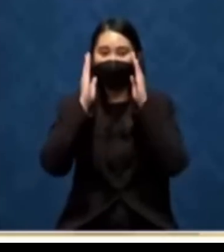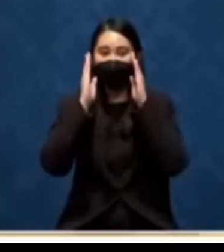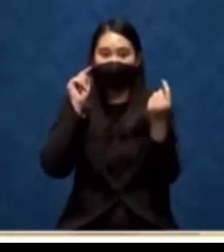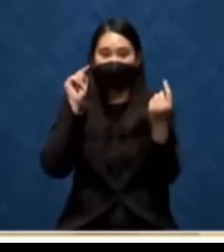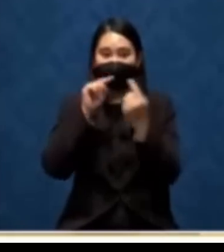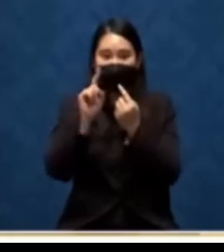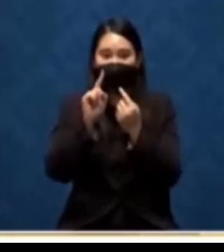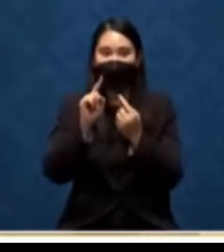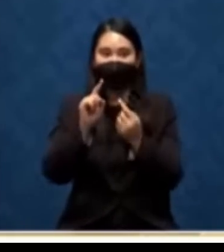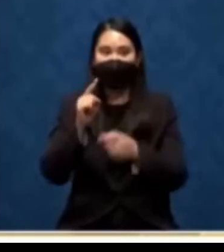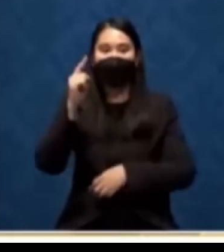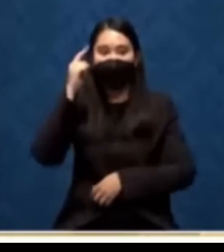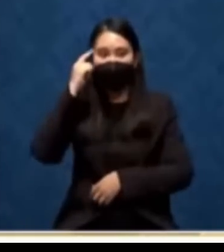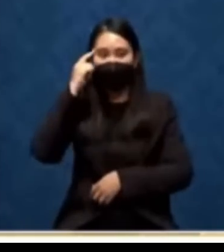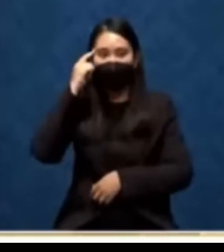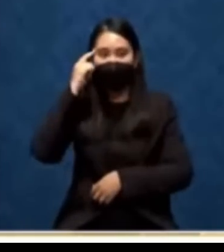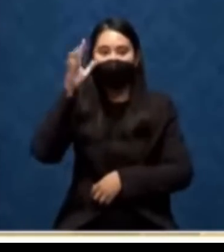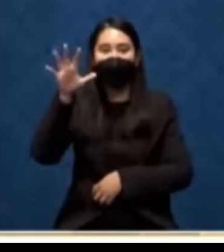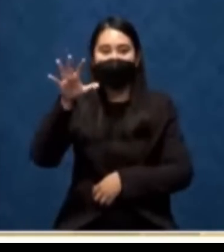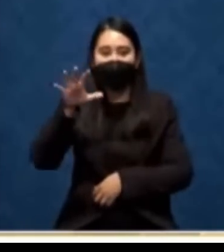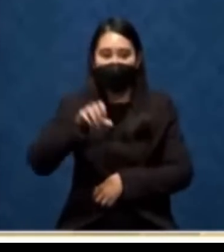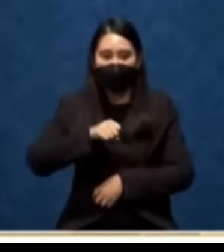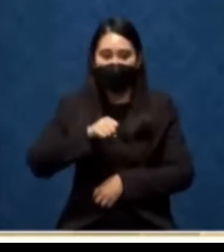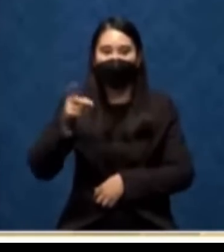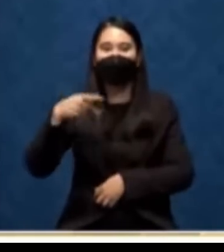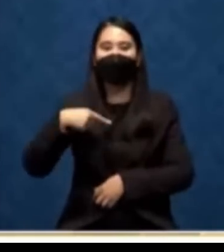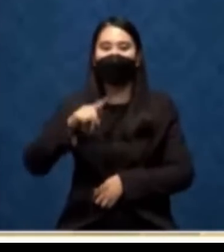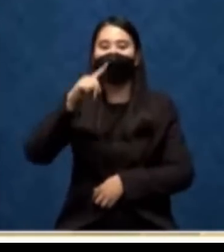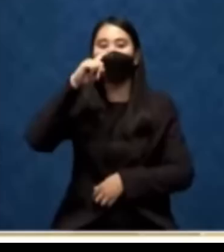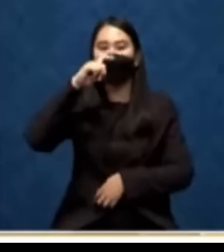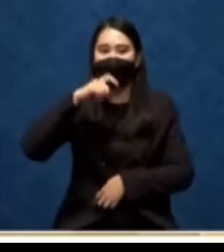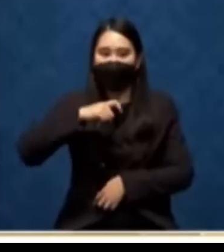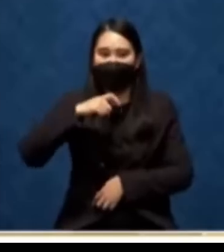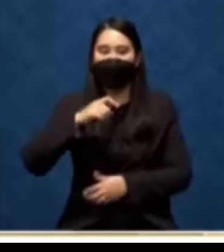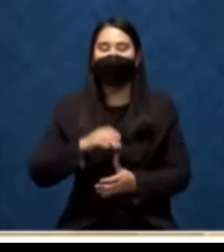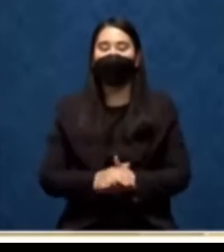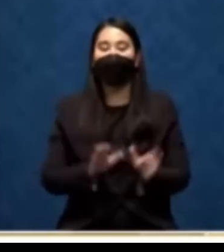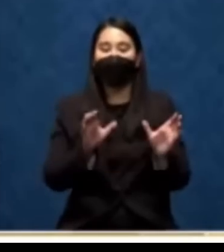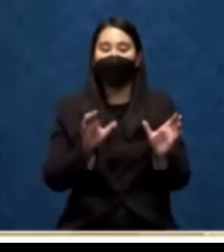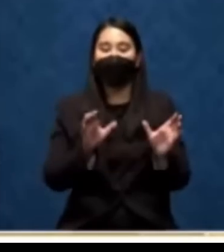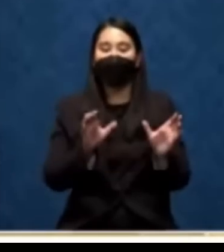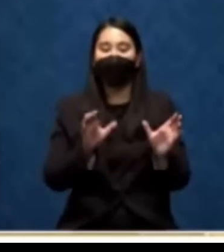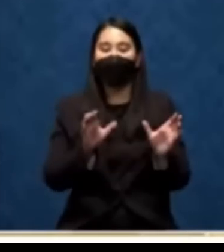กอบโกยมาที่พี่น้องประชาชนชาวไทยและอีกหลายกลุ่ม